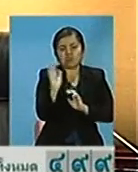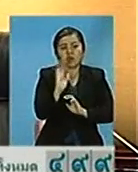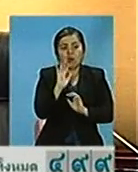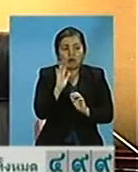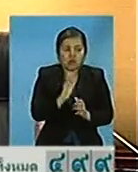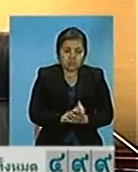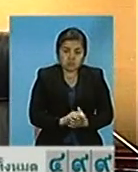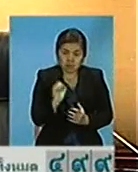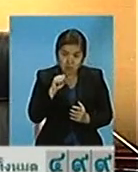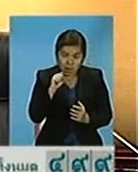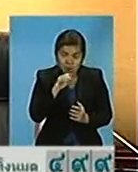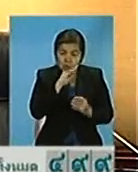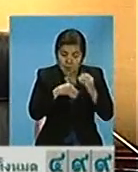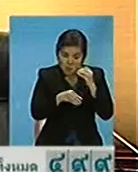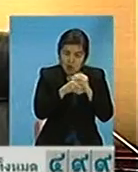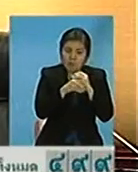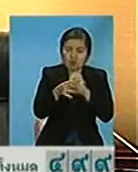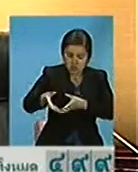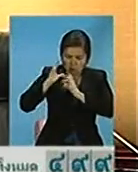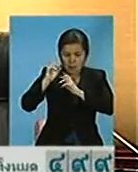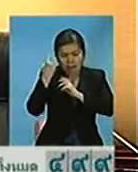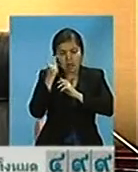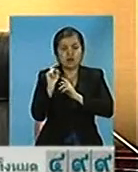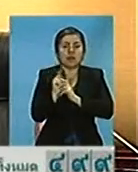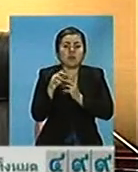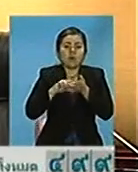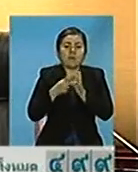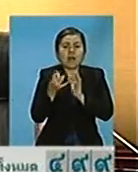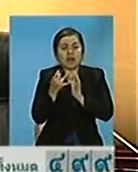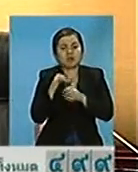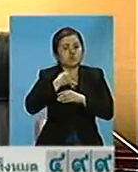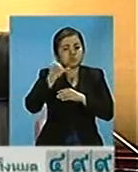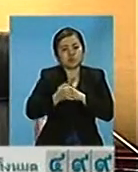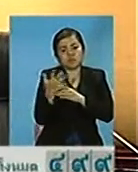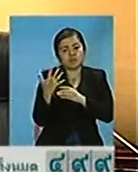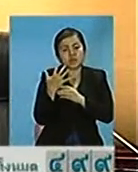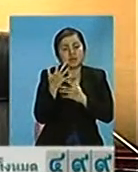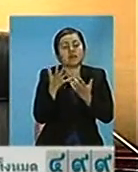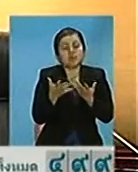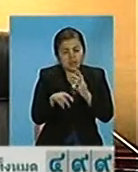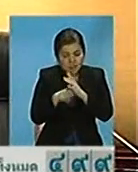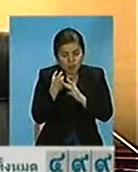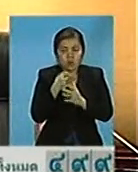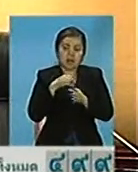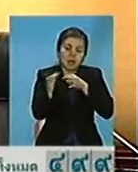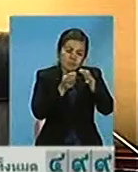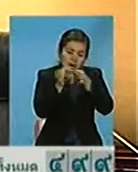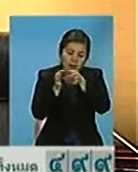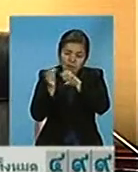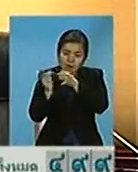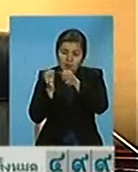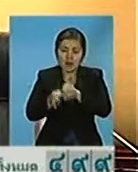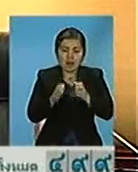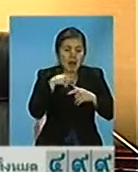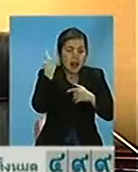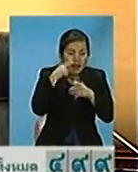ครับถ้ามาเพิ่มตรงนี้เดี๋ยวก็ย้อนกลับไปอีกนั่นแปลว่าอะไรล่ะมันก็ไม่จบครับเพราะฉะนั้นก็คิดว่าเท่าที่ได้เหตุผลมาอย่างนี้ไม่มีใครครับตั้งใจที่